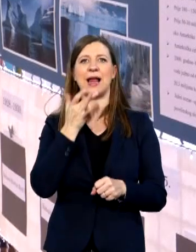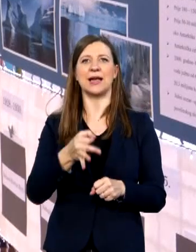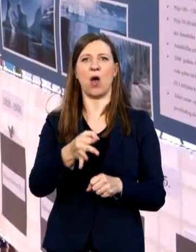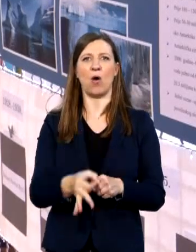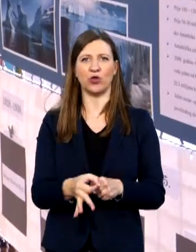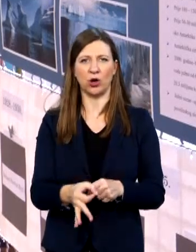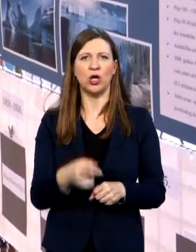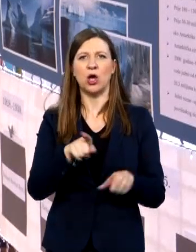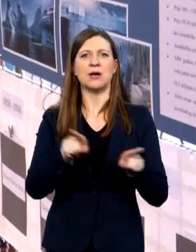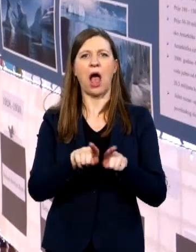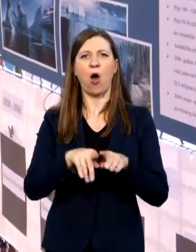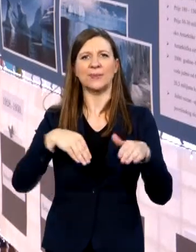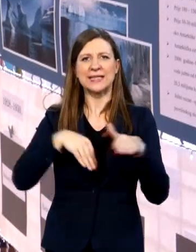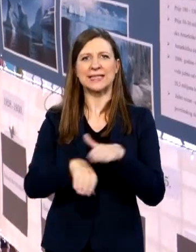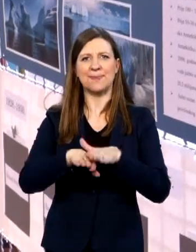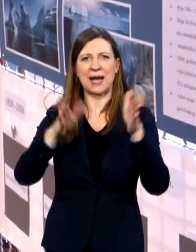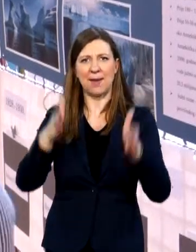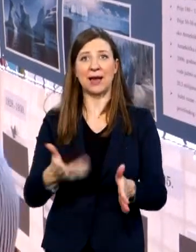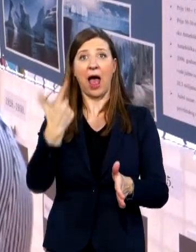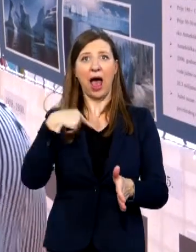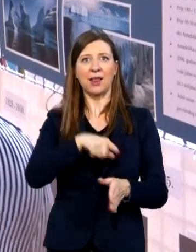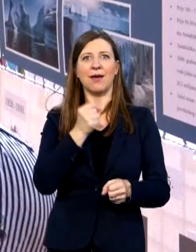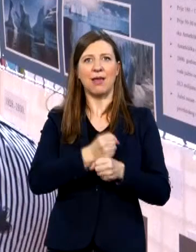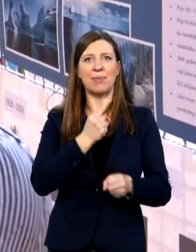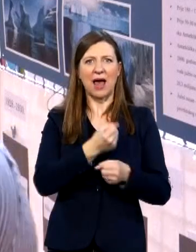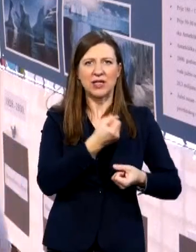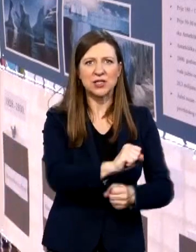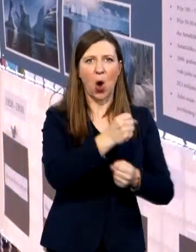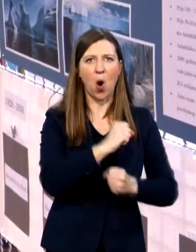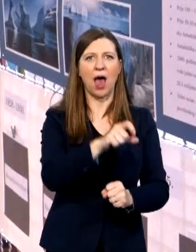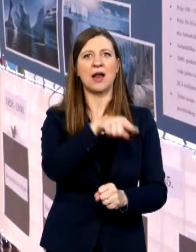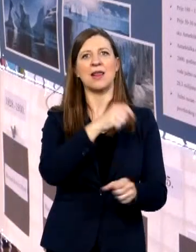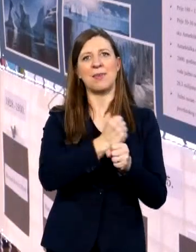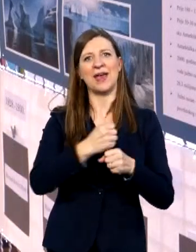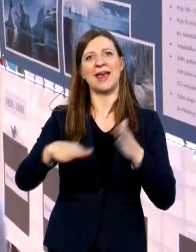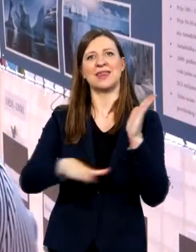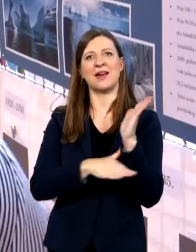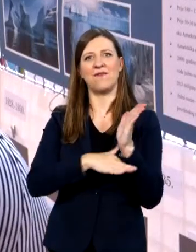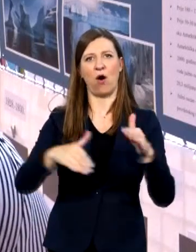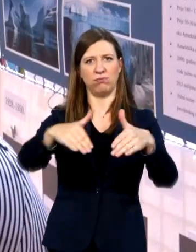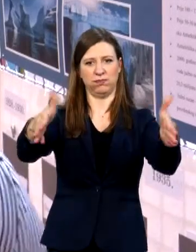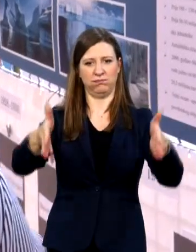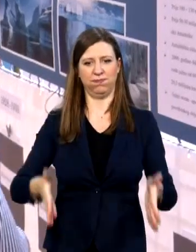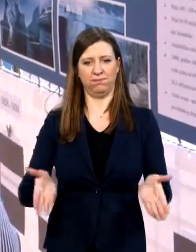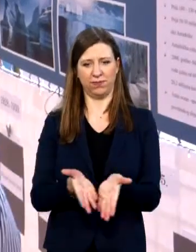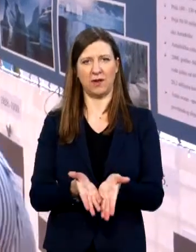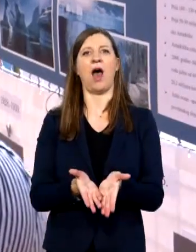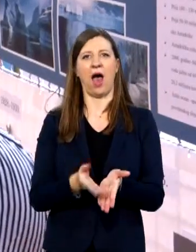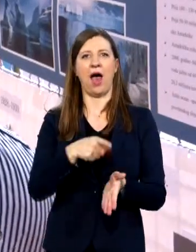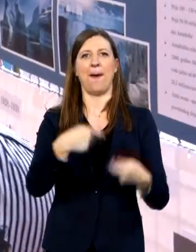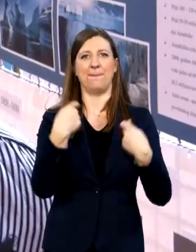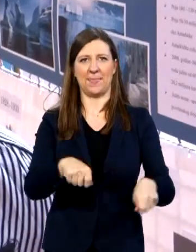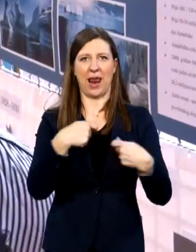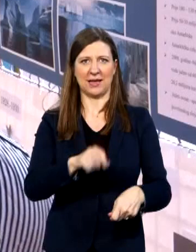otoke, odnosno svojevrsne spremnike izrađene od drveta u koji se odlažu, zasebno